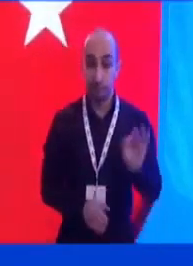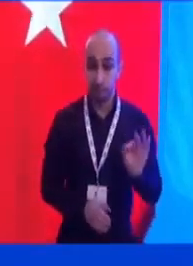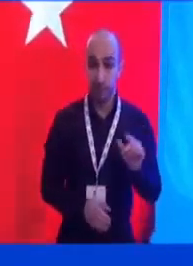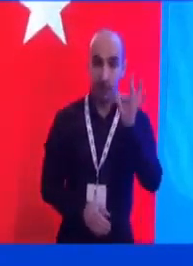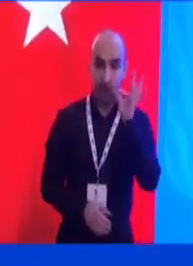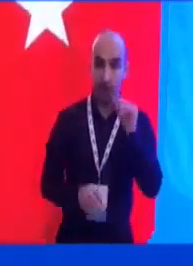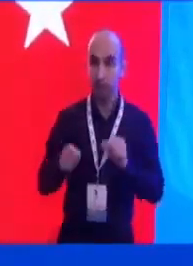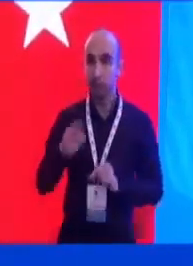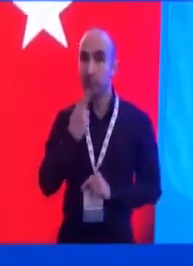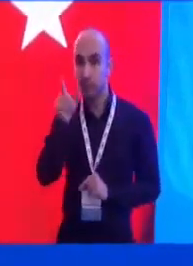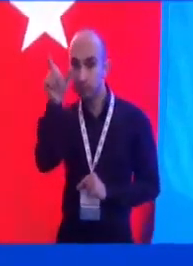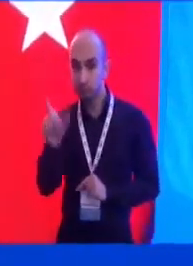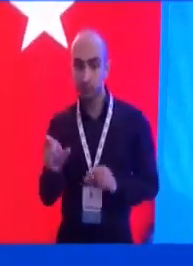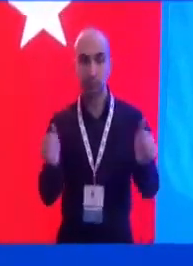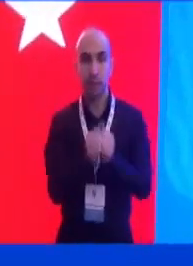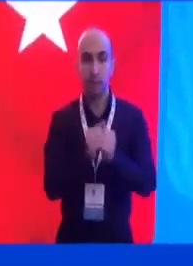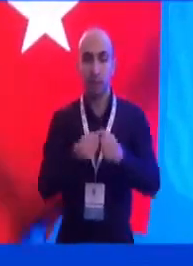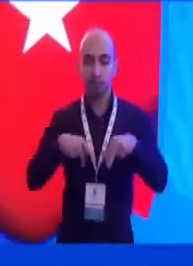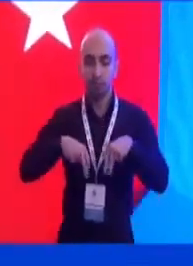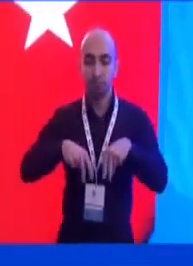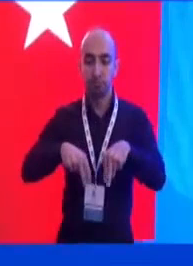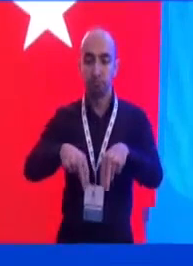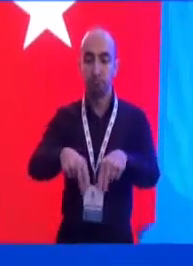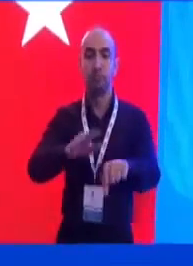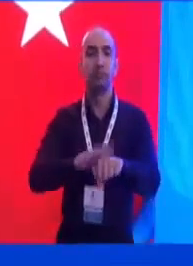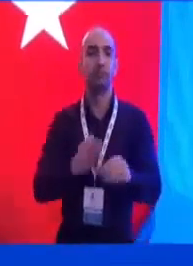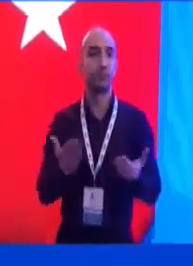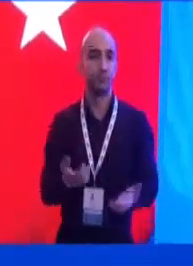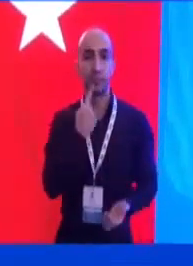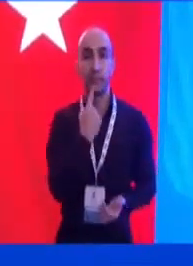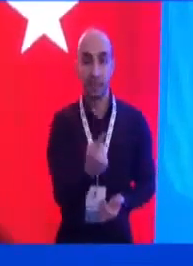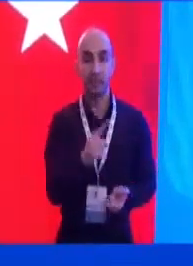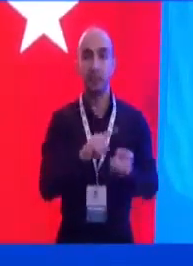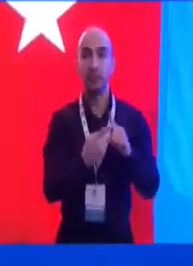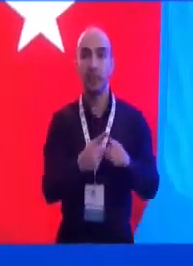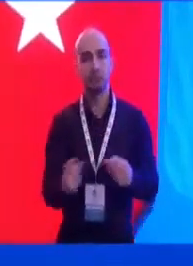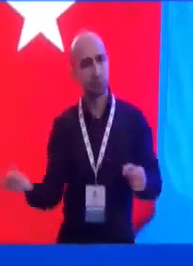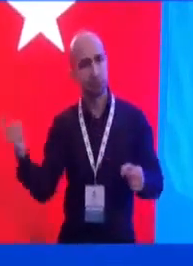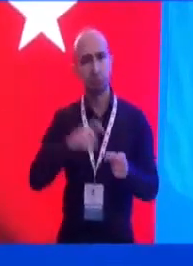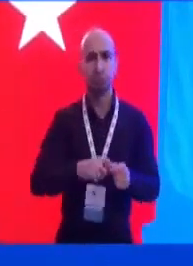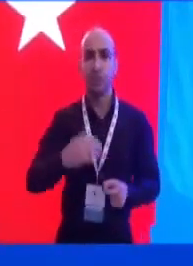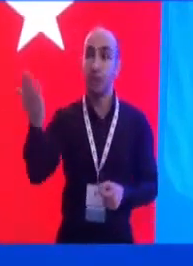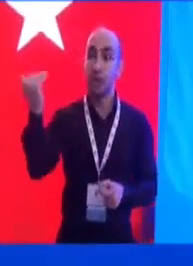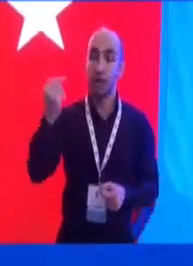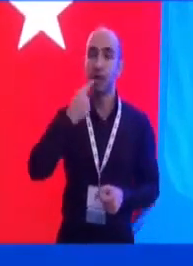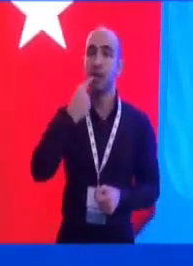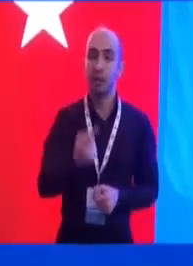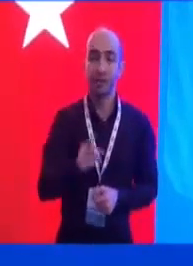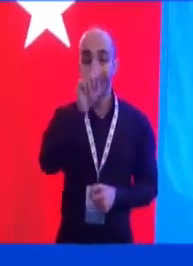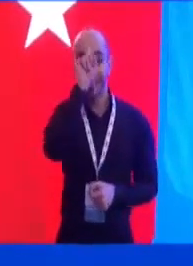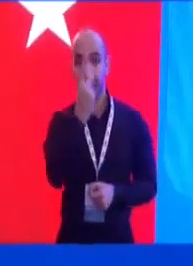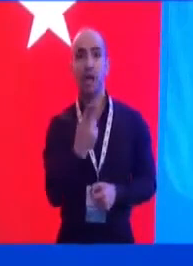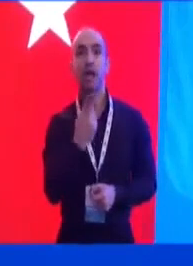yana yürüyeceğiz dedik. Deva Partisi'nin kadınlara yaptığı siyasete katılma çağrısı sadece kadın